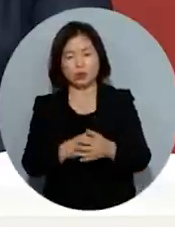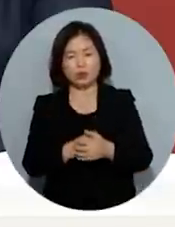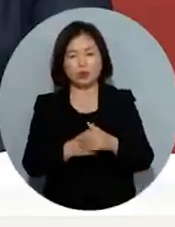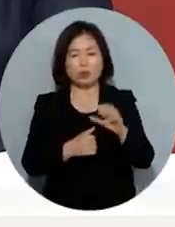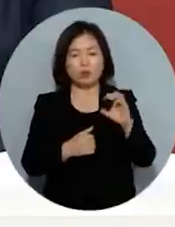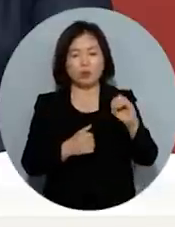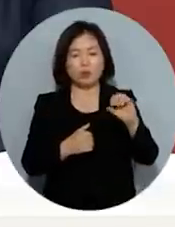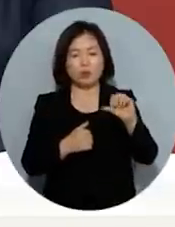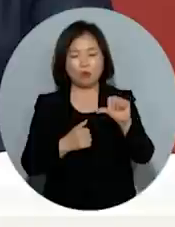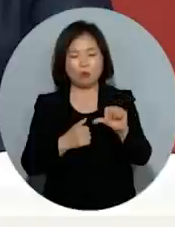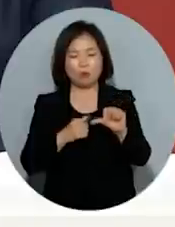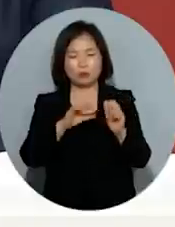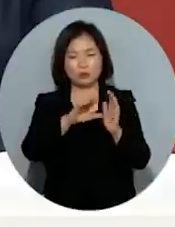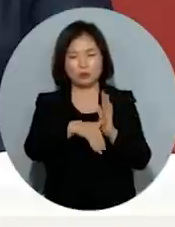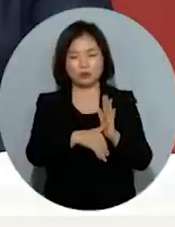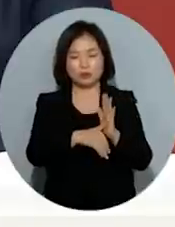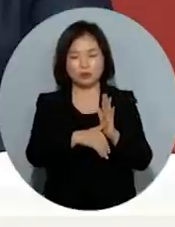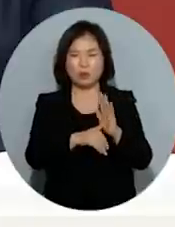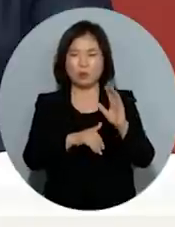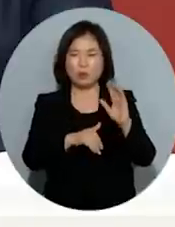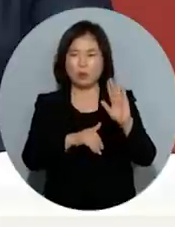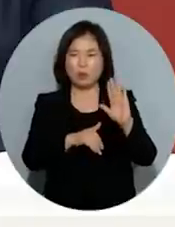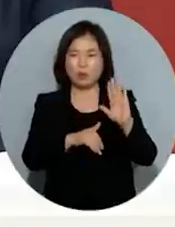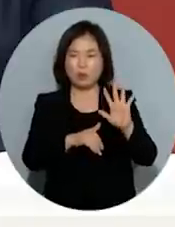호공시대에 정치가 있었습니까?